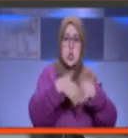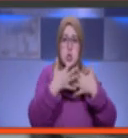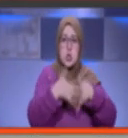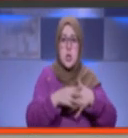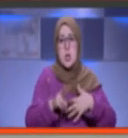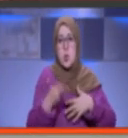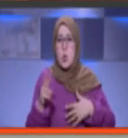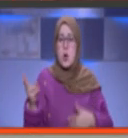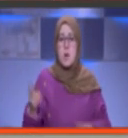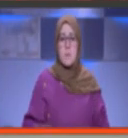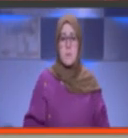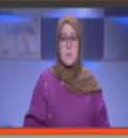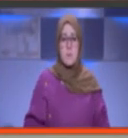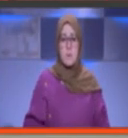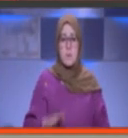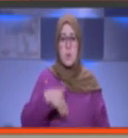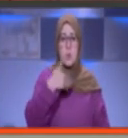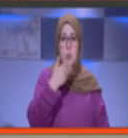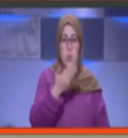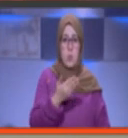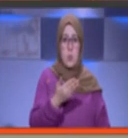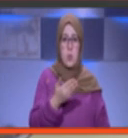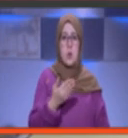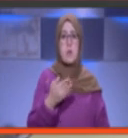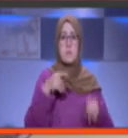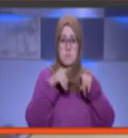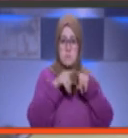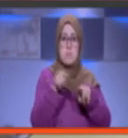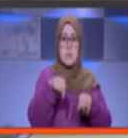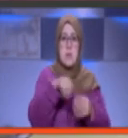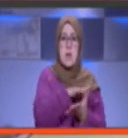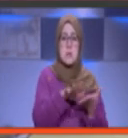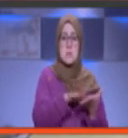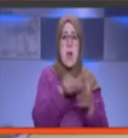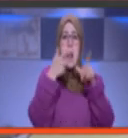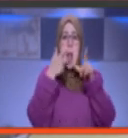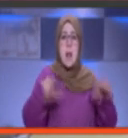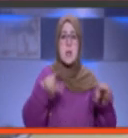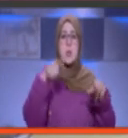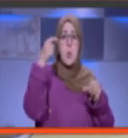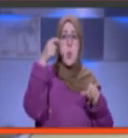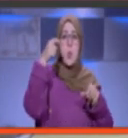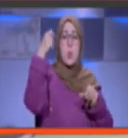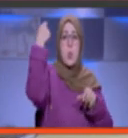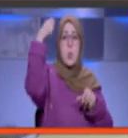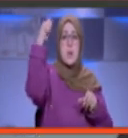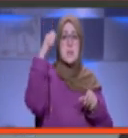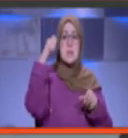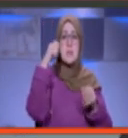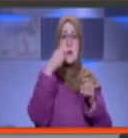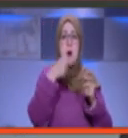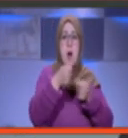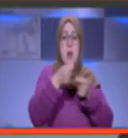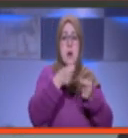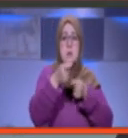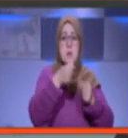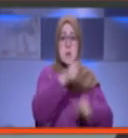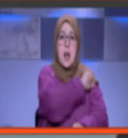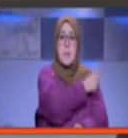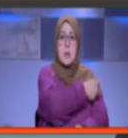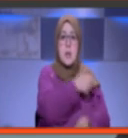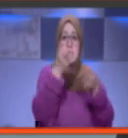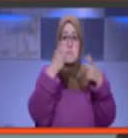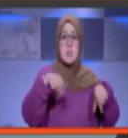أخرى. وعلى خطوط التماس مع تلك الأزمة، أعلن وزير الاقتصاد الألماني بيتر ألتماير أن بلاده